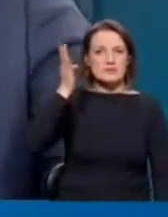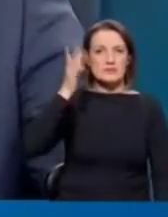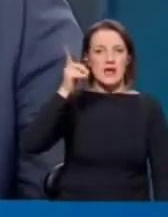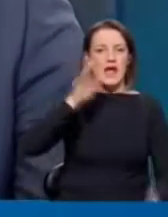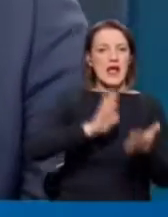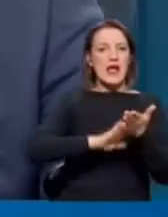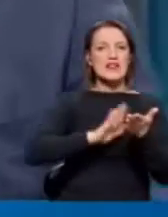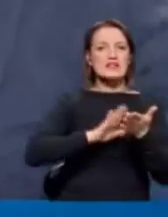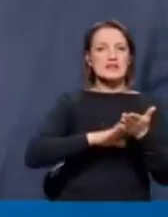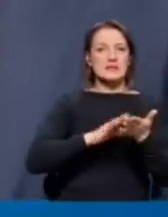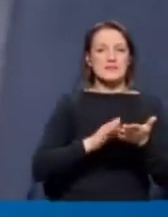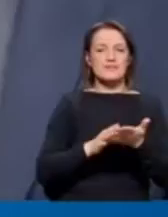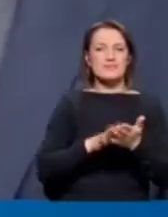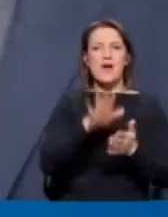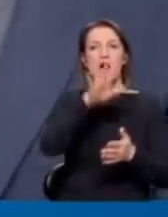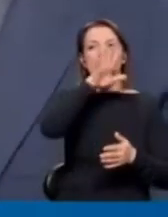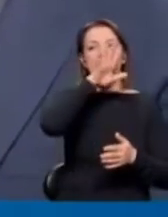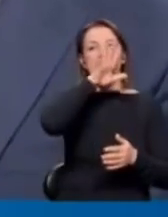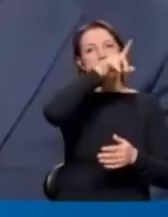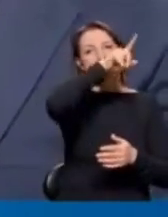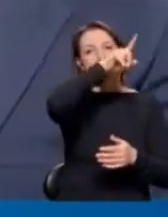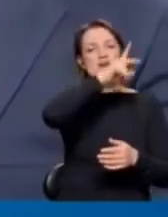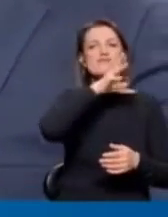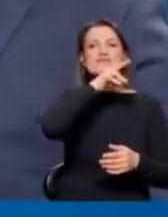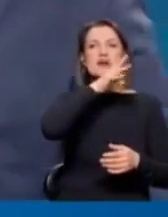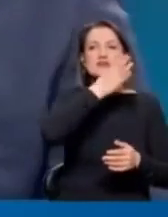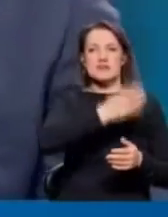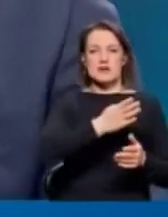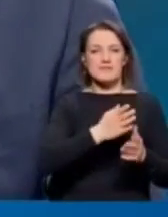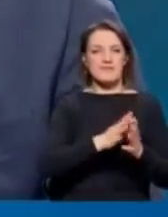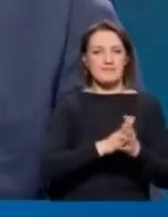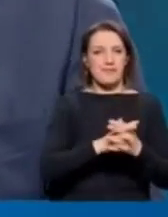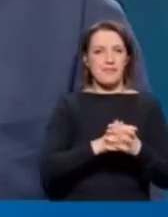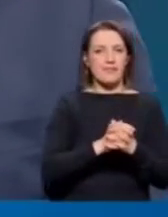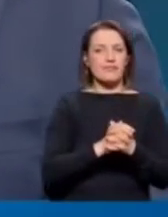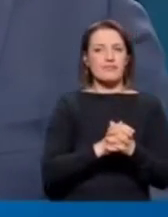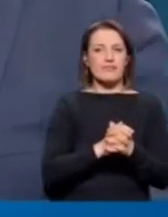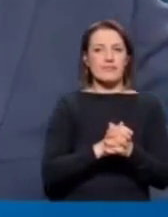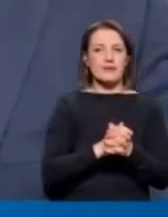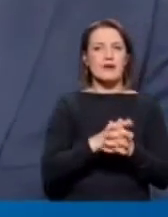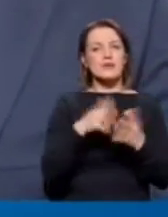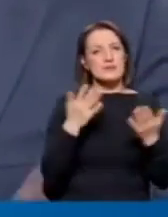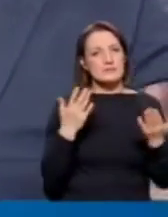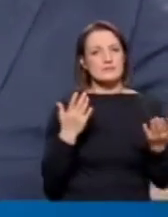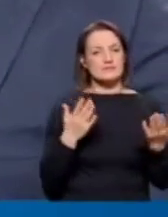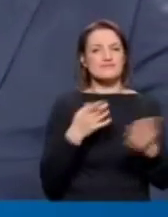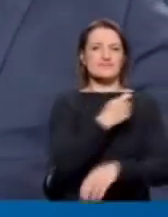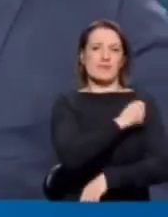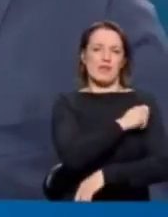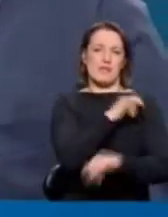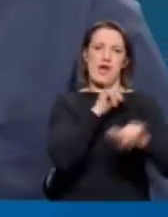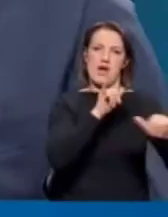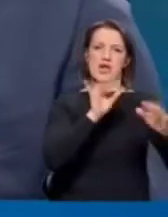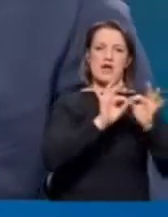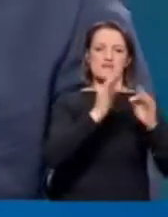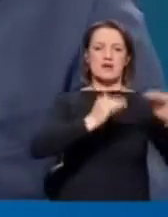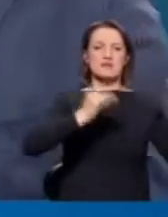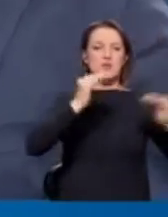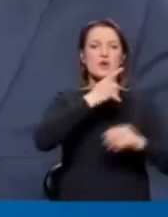yani Merak bak ya Avrupa'daki işte diyor ki Almanya'da